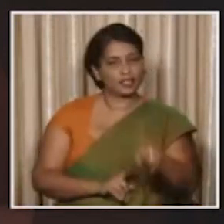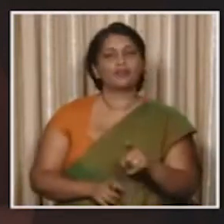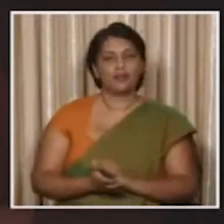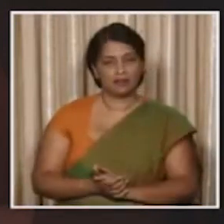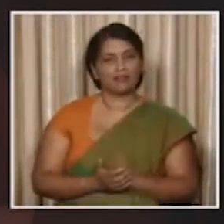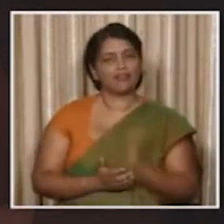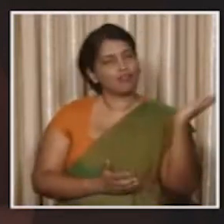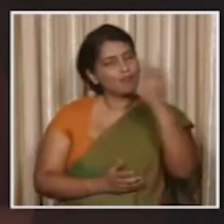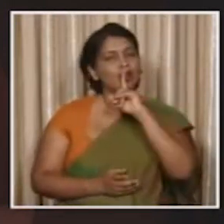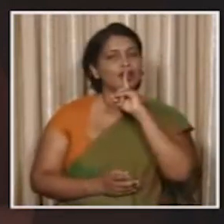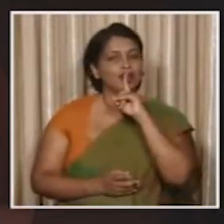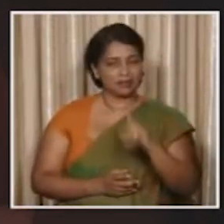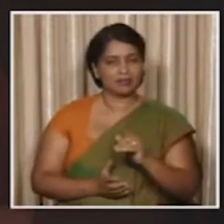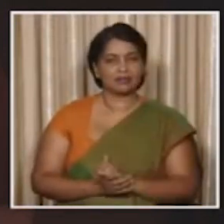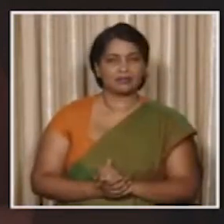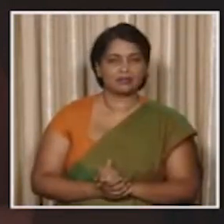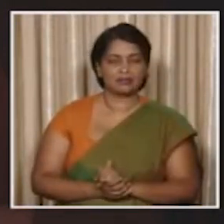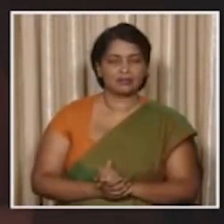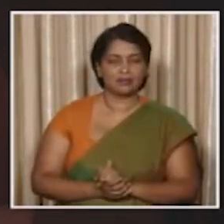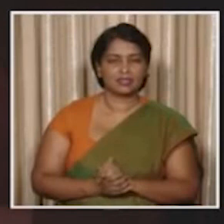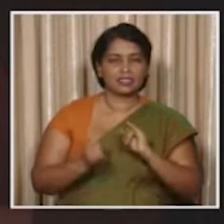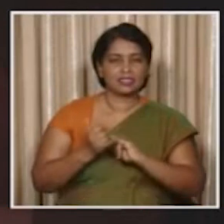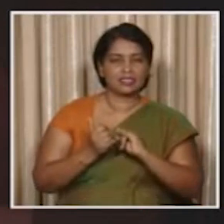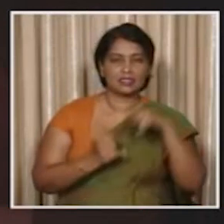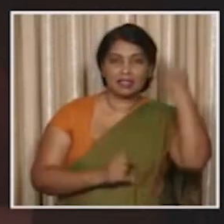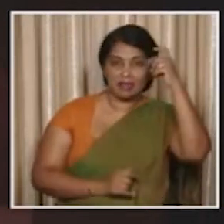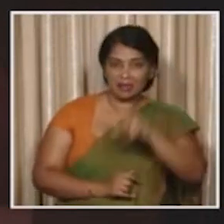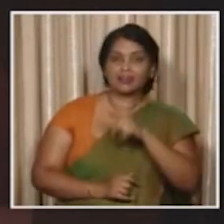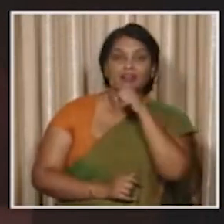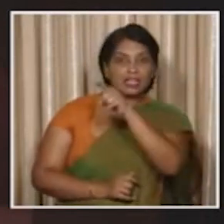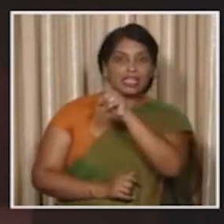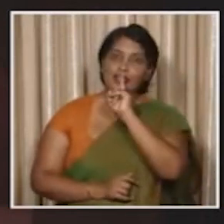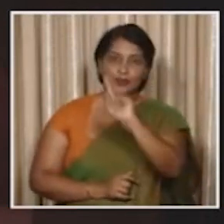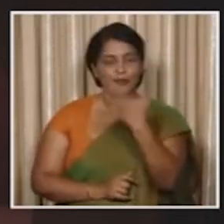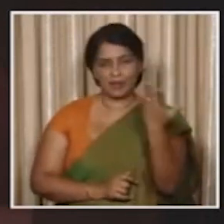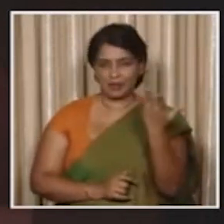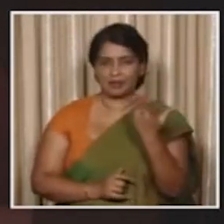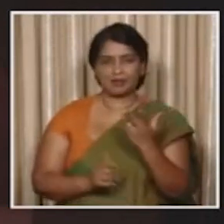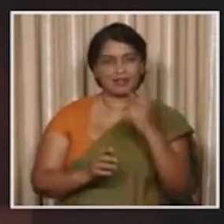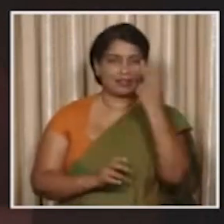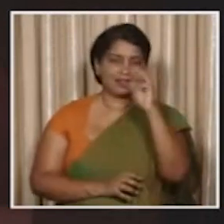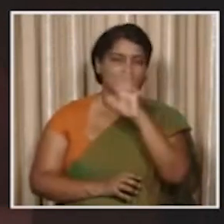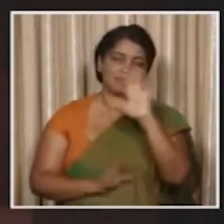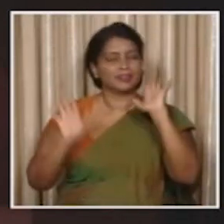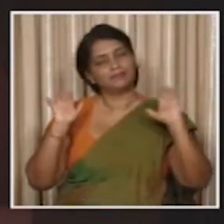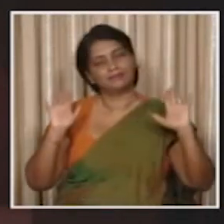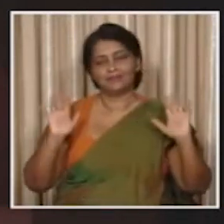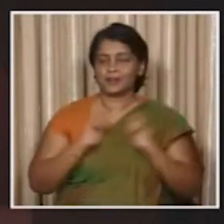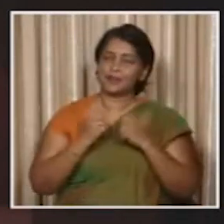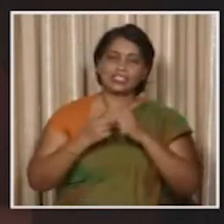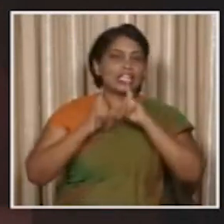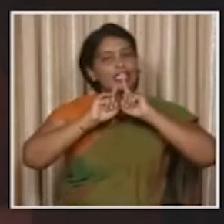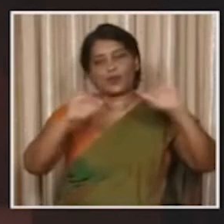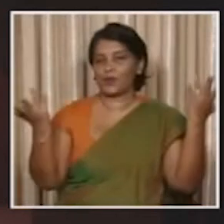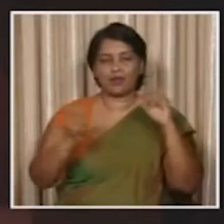ඔක්කොම කිව්වා ඒක මේ අපේ සීත මැතිණියකින් අහන්න එතුමිය නොකිව්වා නෑ 2009 හරි කමන්නේ කවුරුත් කිව්වේ නෑ